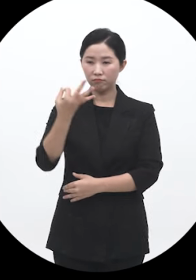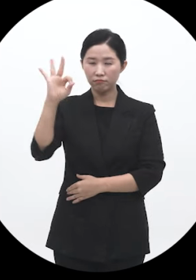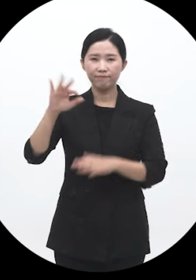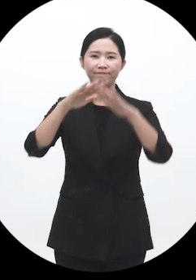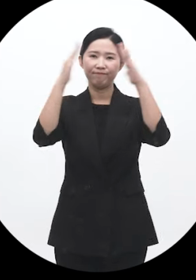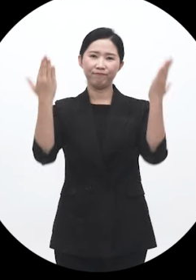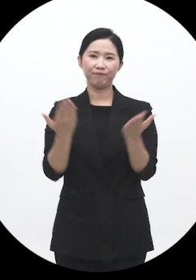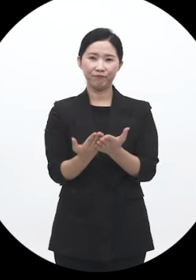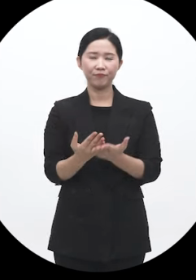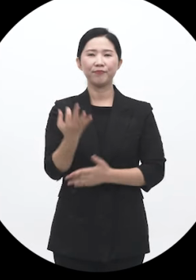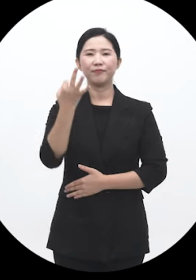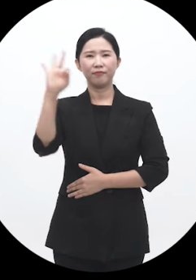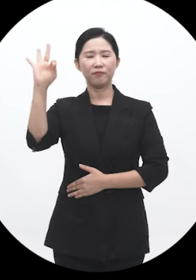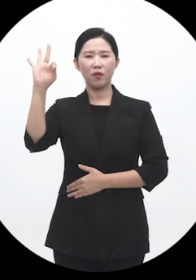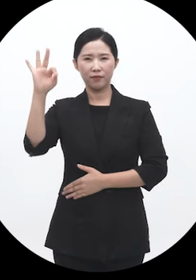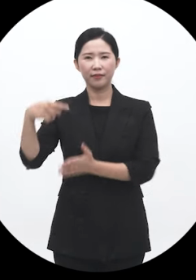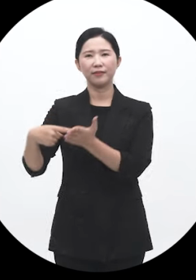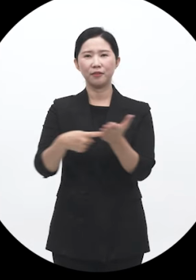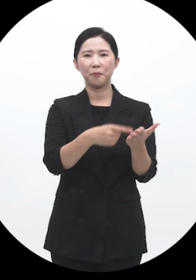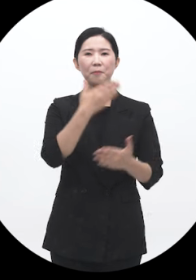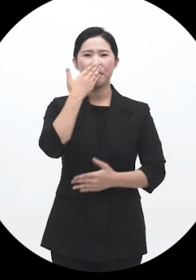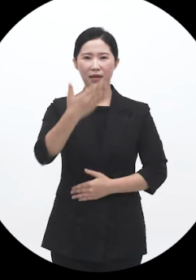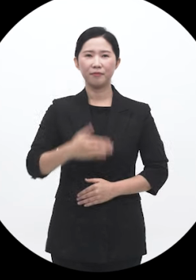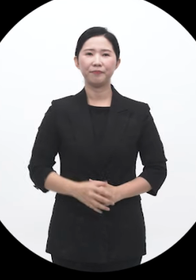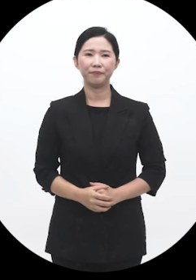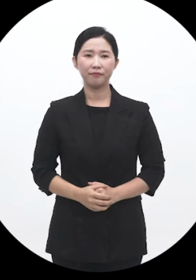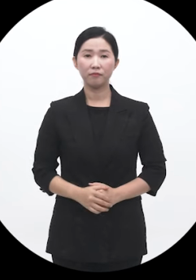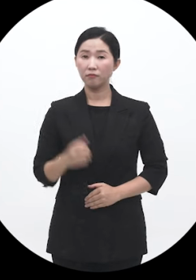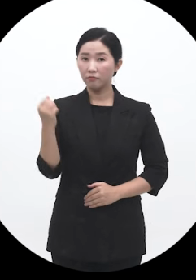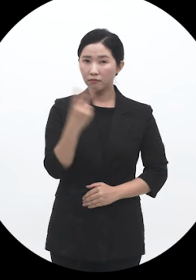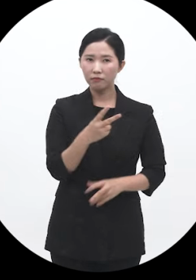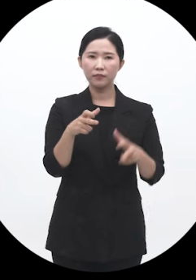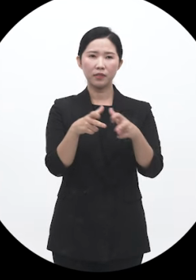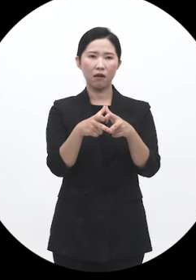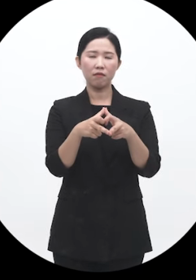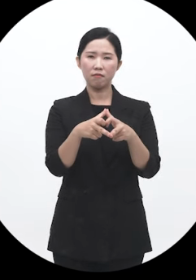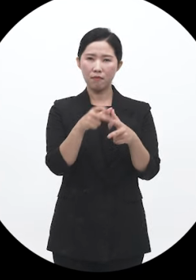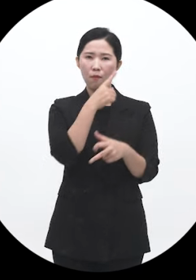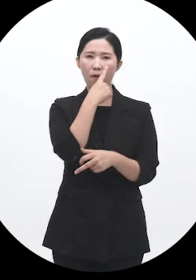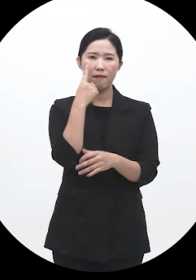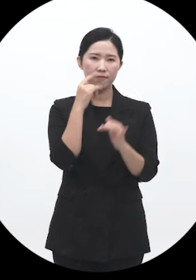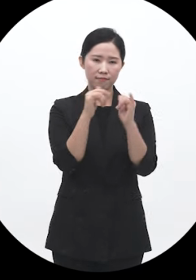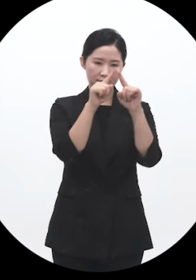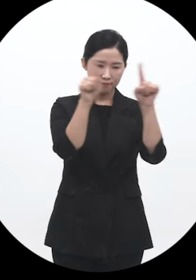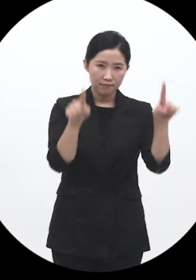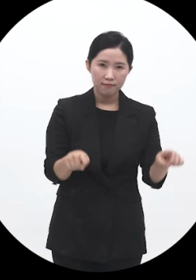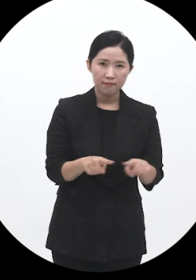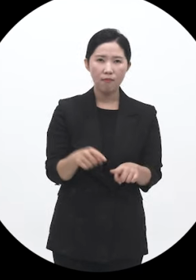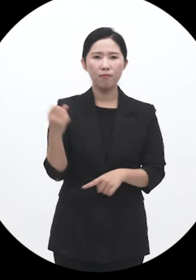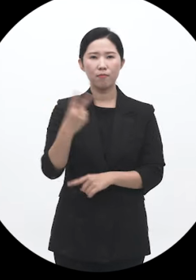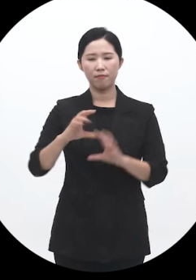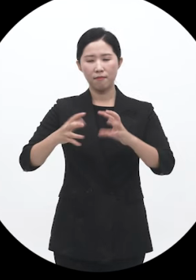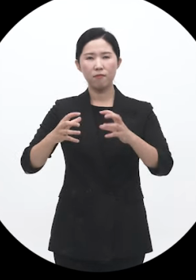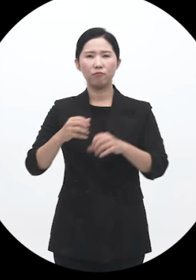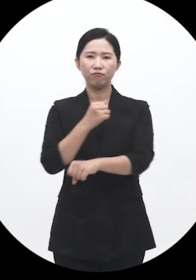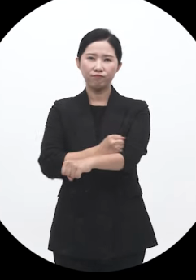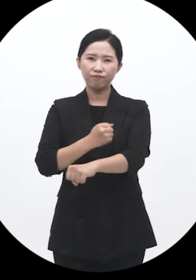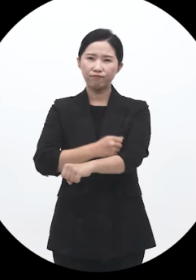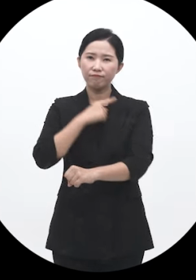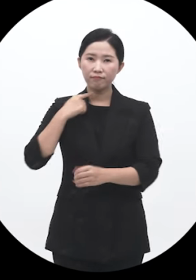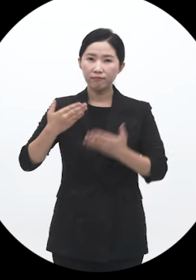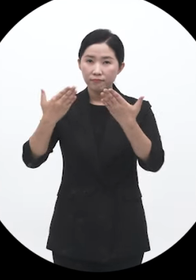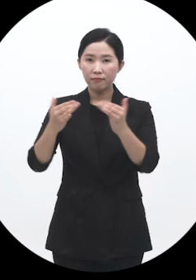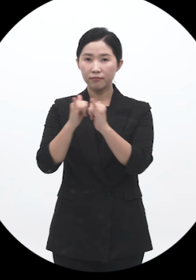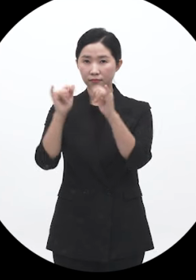자이면서 장애인 증명서나 국가유공자 확인런을 지원 자격 서류로 제출할 수